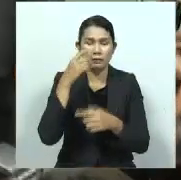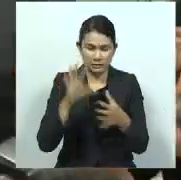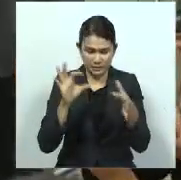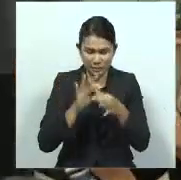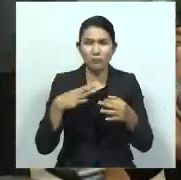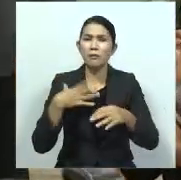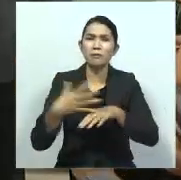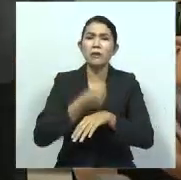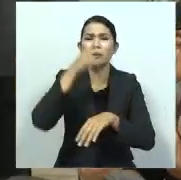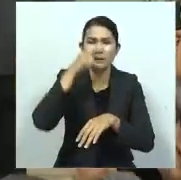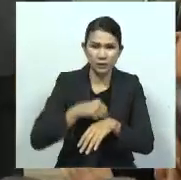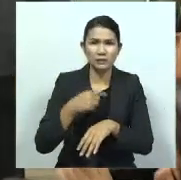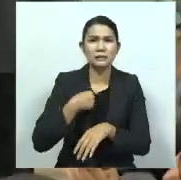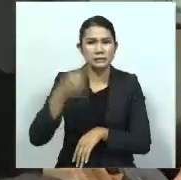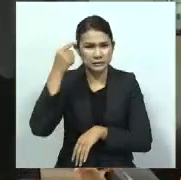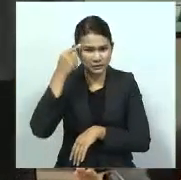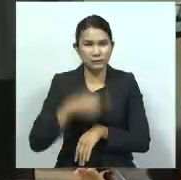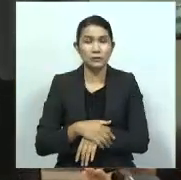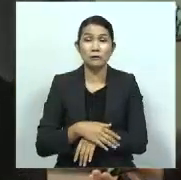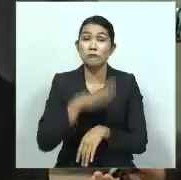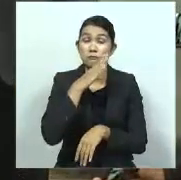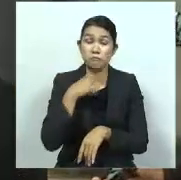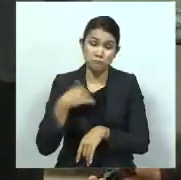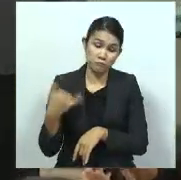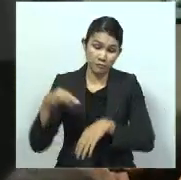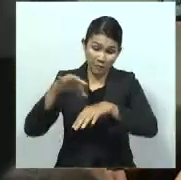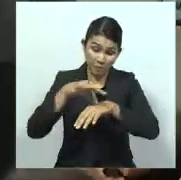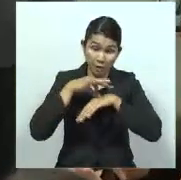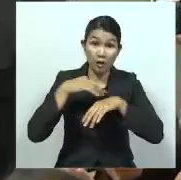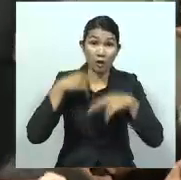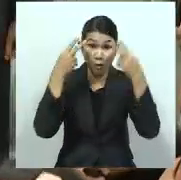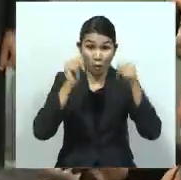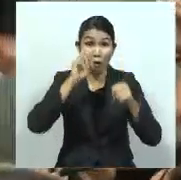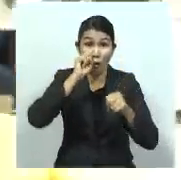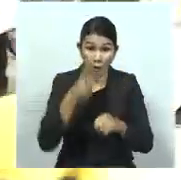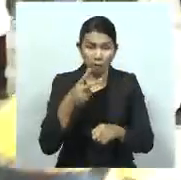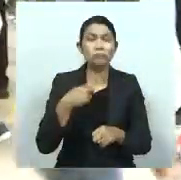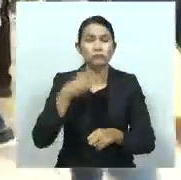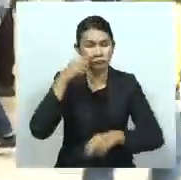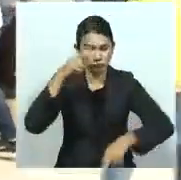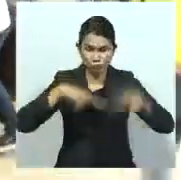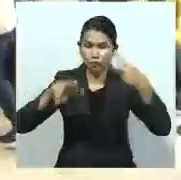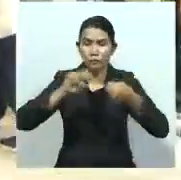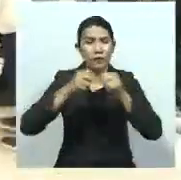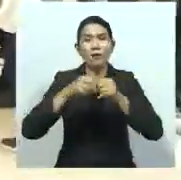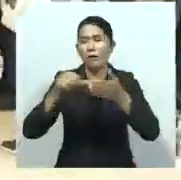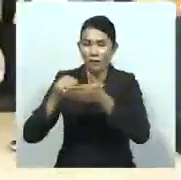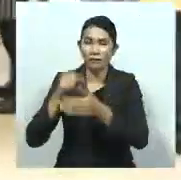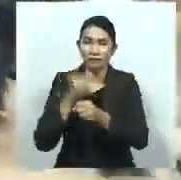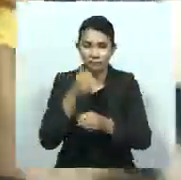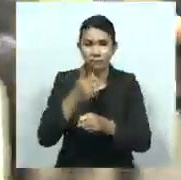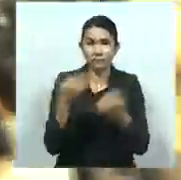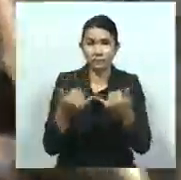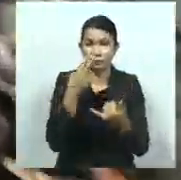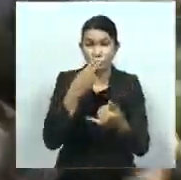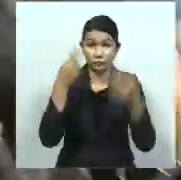เมืองไทยแล้วก็มั่นใจว่าหากได้กลับมาเป็นนายกรัฐมนตรีอีกครั้งจะสามารถดูแลสถานการณ์ได้ฟังเสียงท่